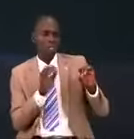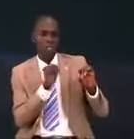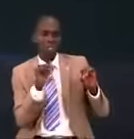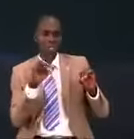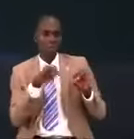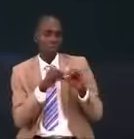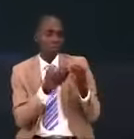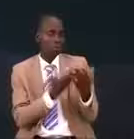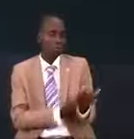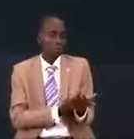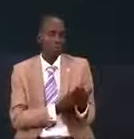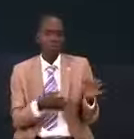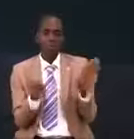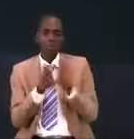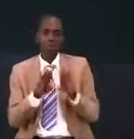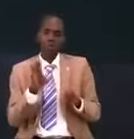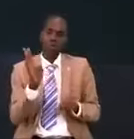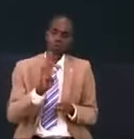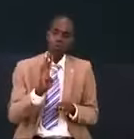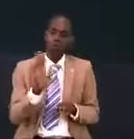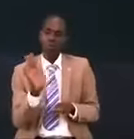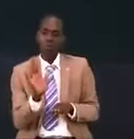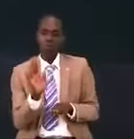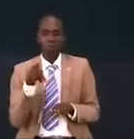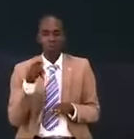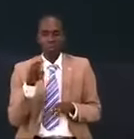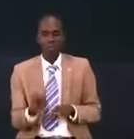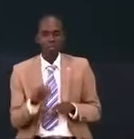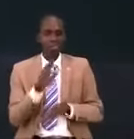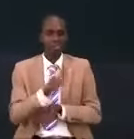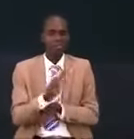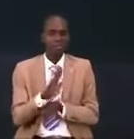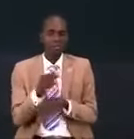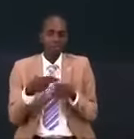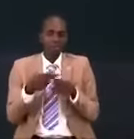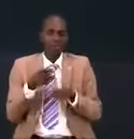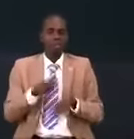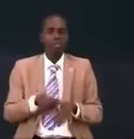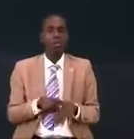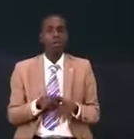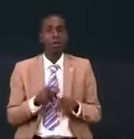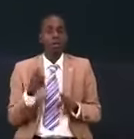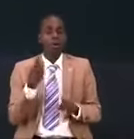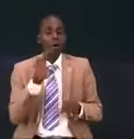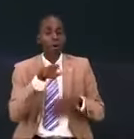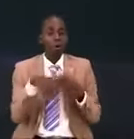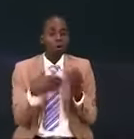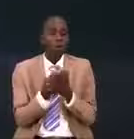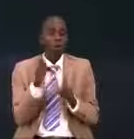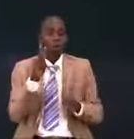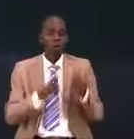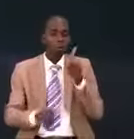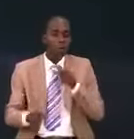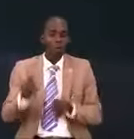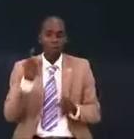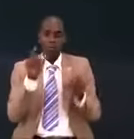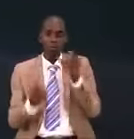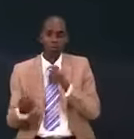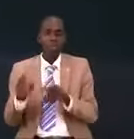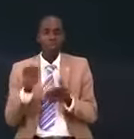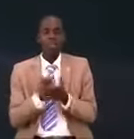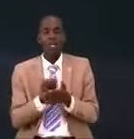ceux-là qui sont en formation pour pouvoir aider les gens dans la santé parfois